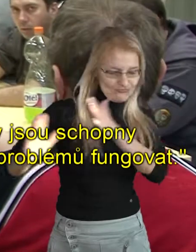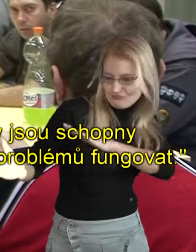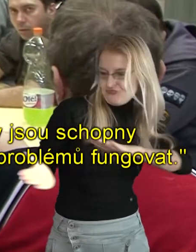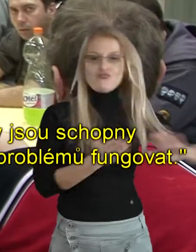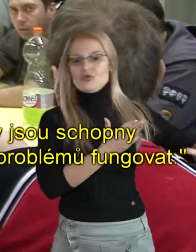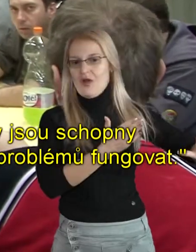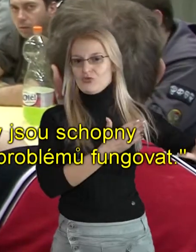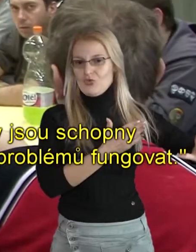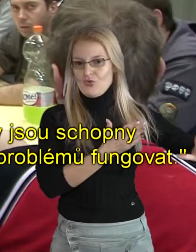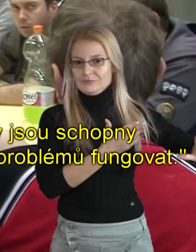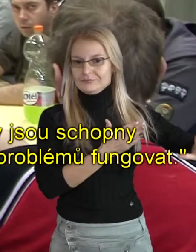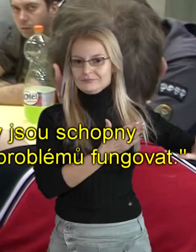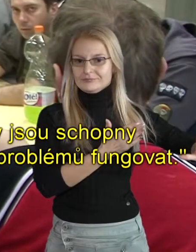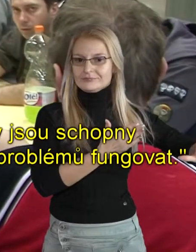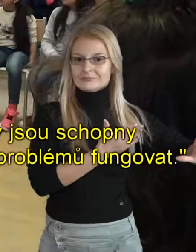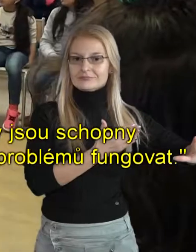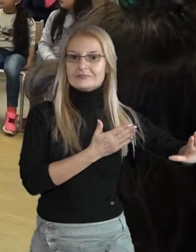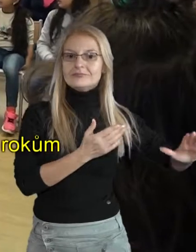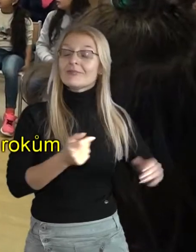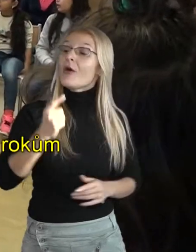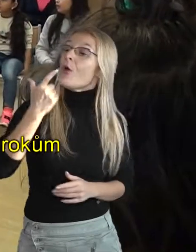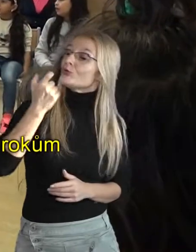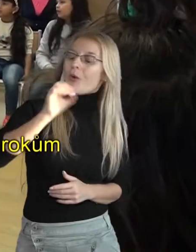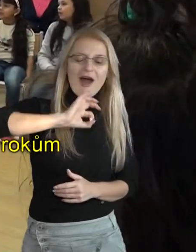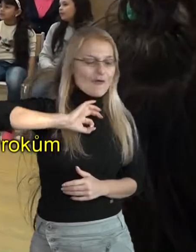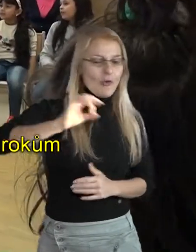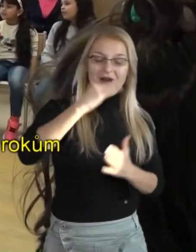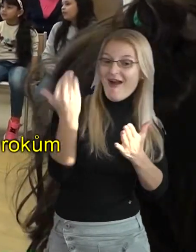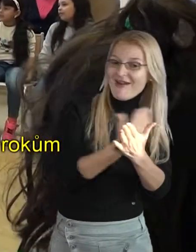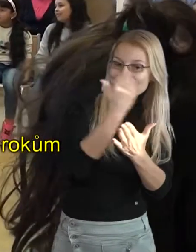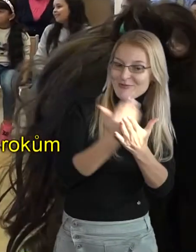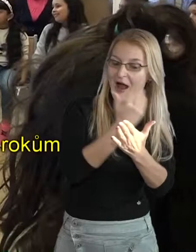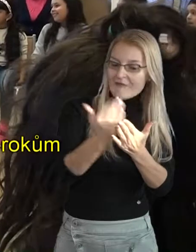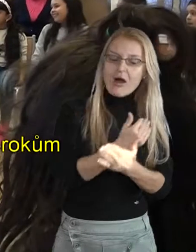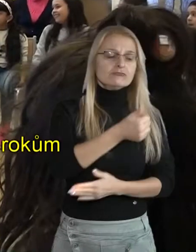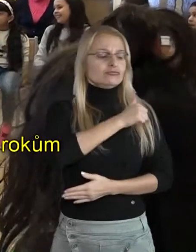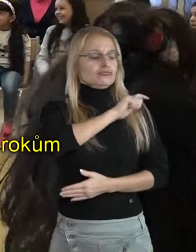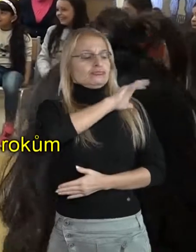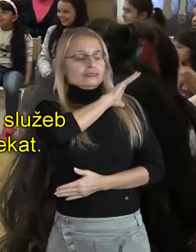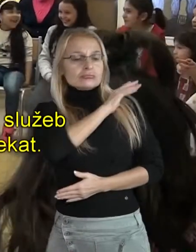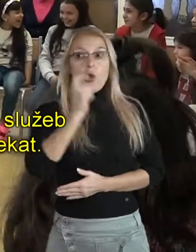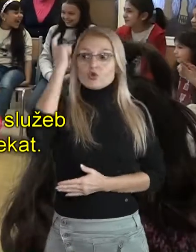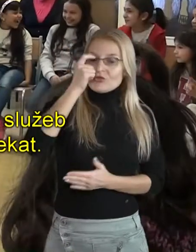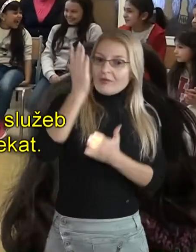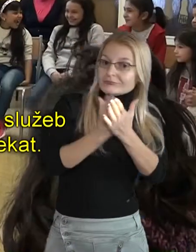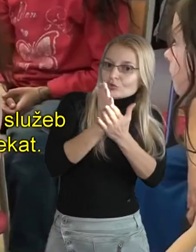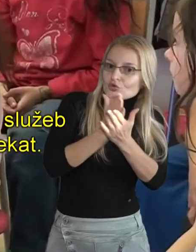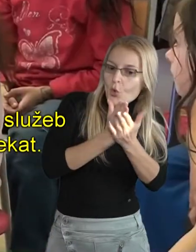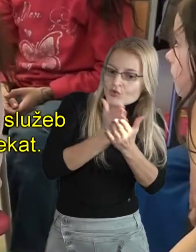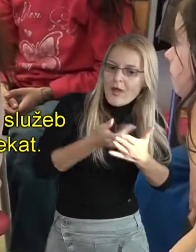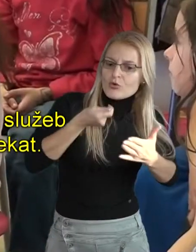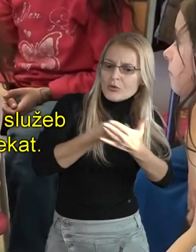tyto finanční prostředky bez problému fungovat. Dalším kladem je, že oproti jiným rokům nebudou